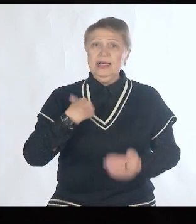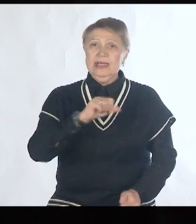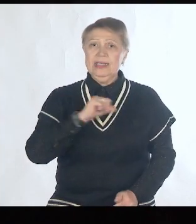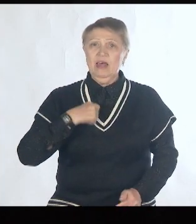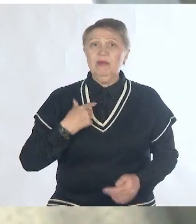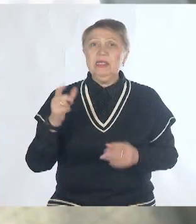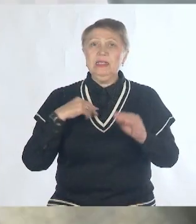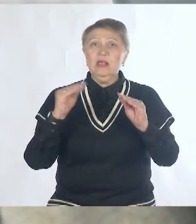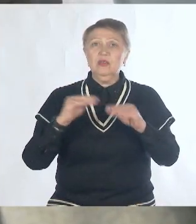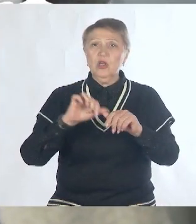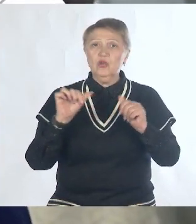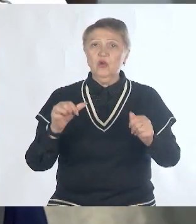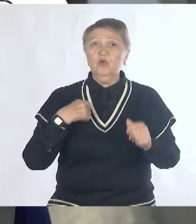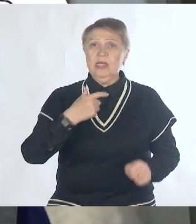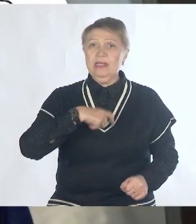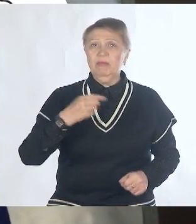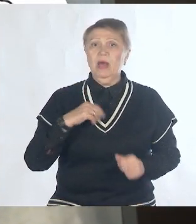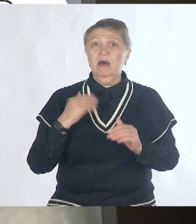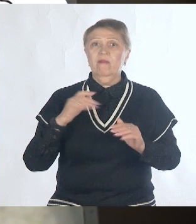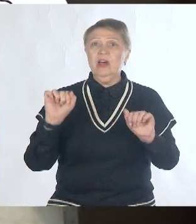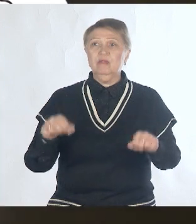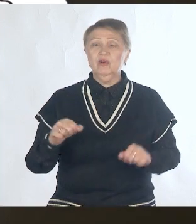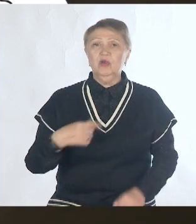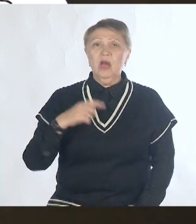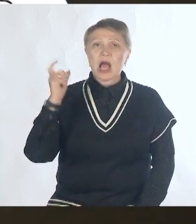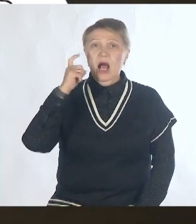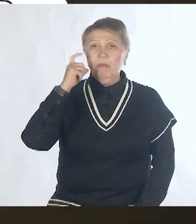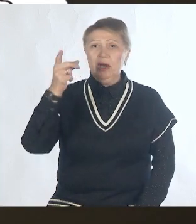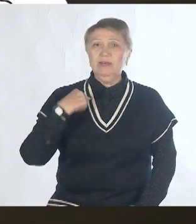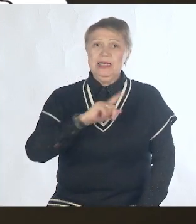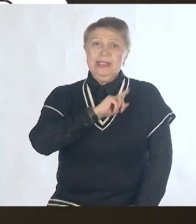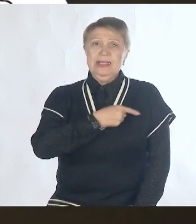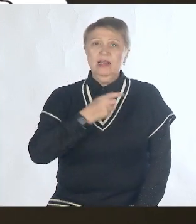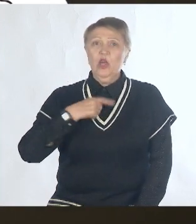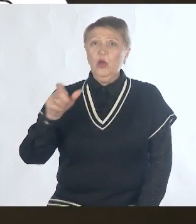возможности хабаровск сильные люди